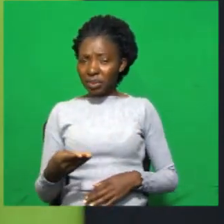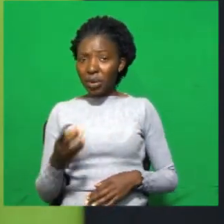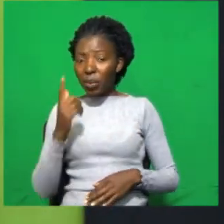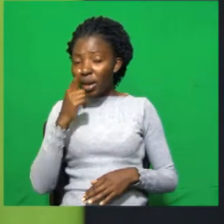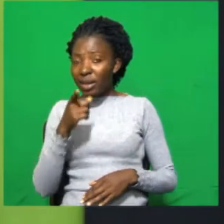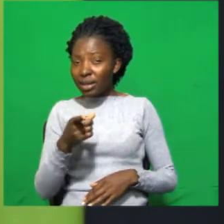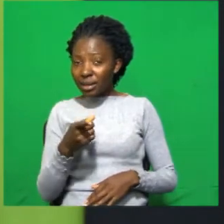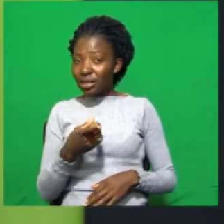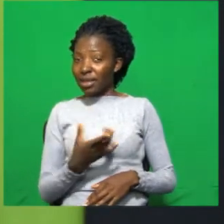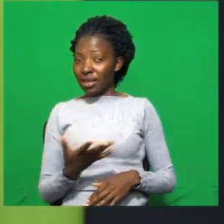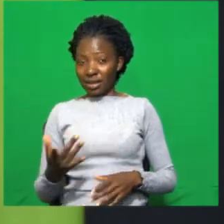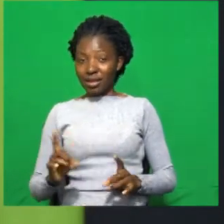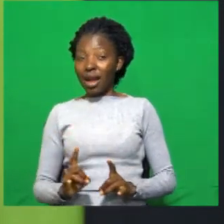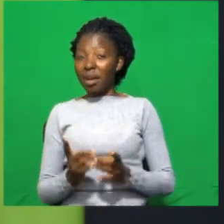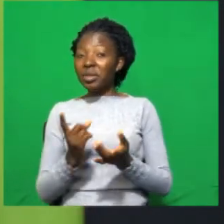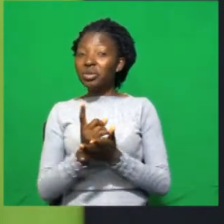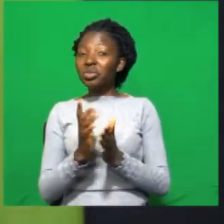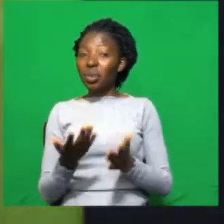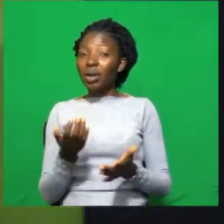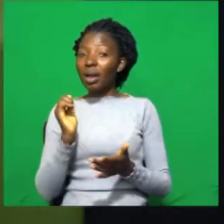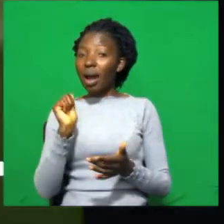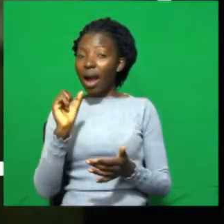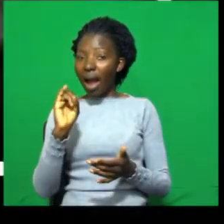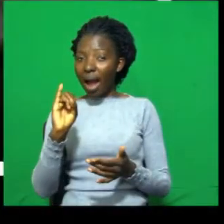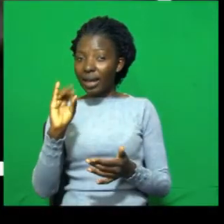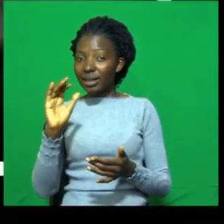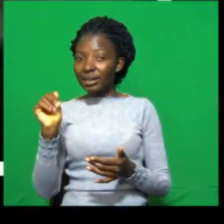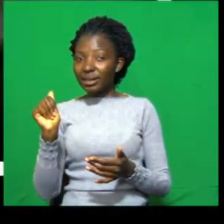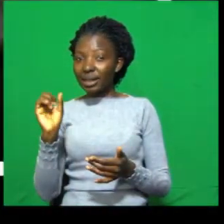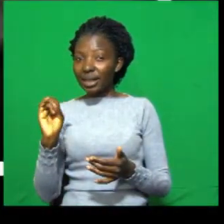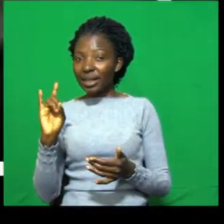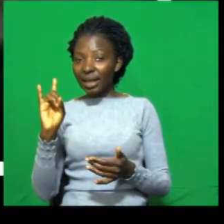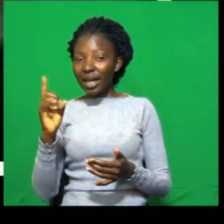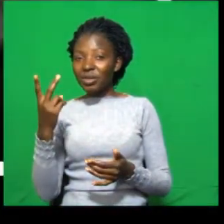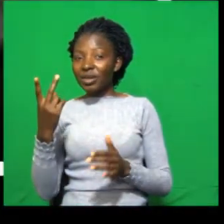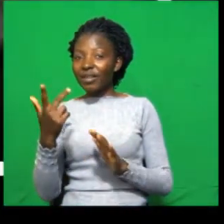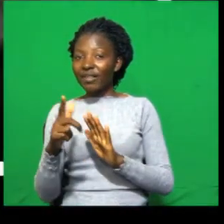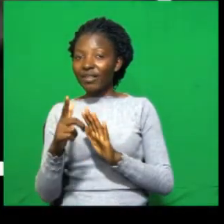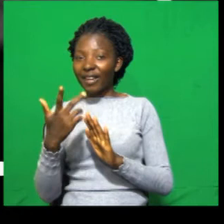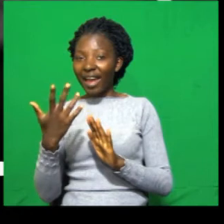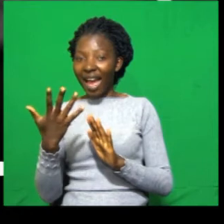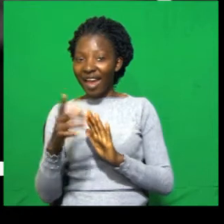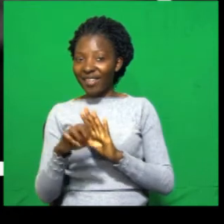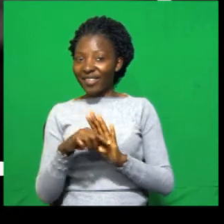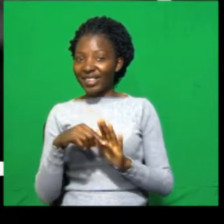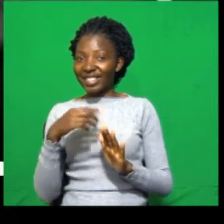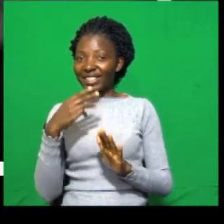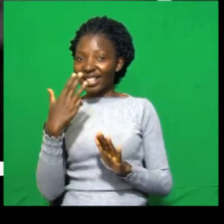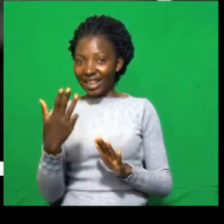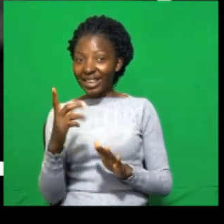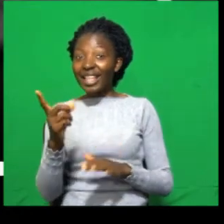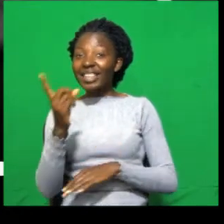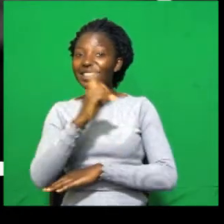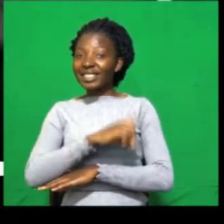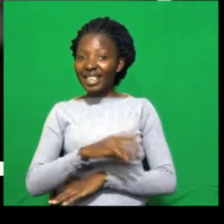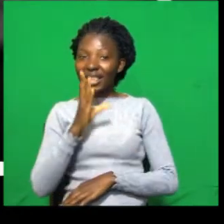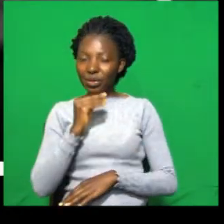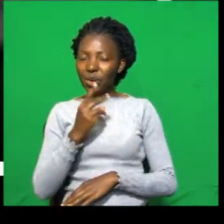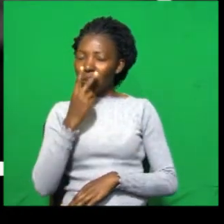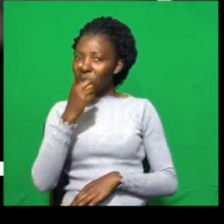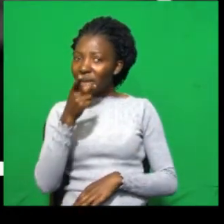zvichiitika izvi. Isaiah 25 verse ya 9. Isaiah 25 verse ya 9. Nezuva iro vachati, tarirai, uyu